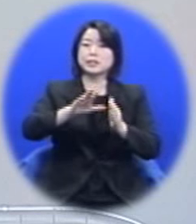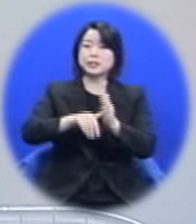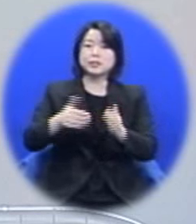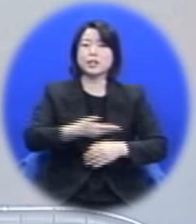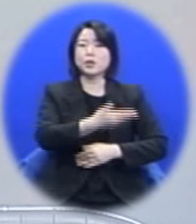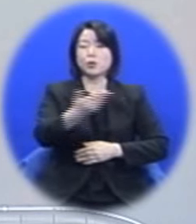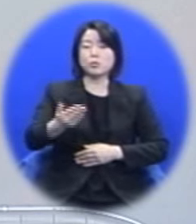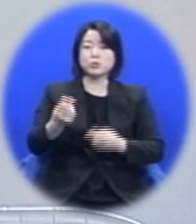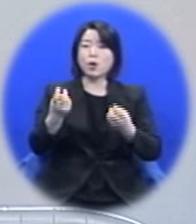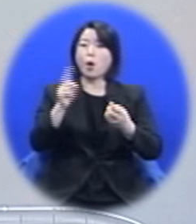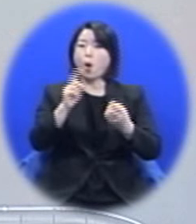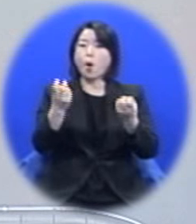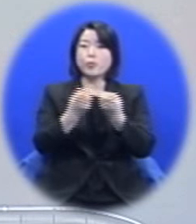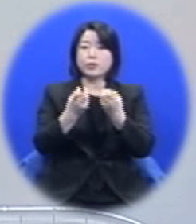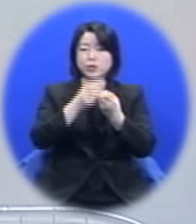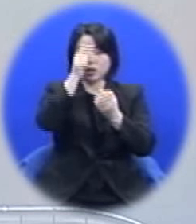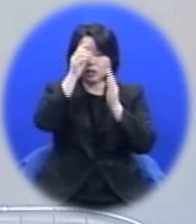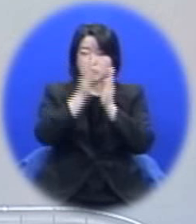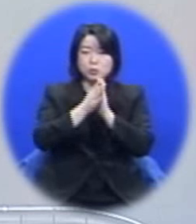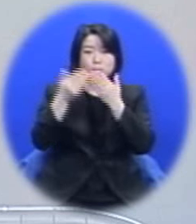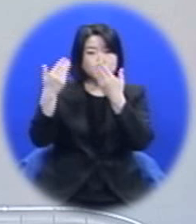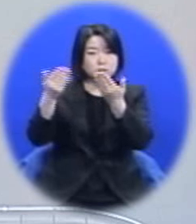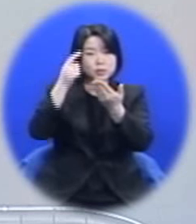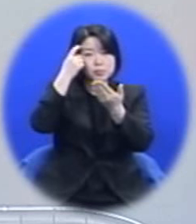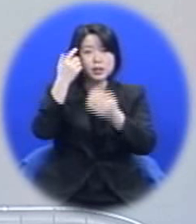어떻게 기도하십니까?